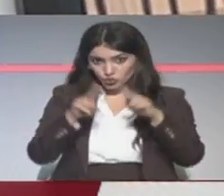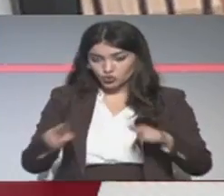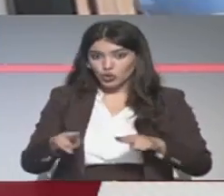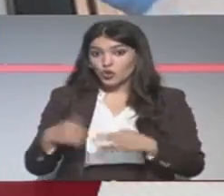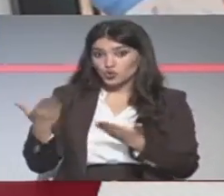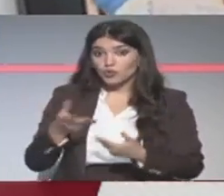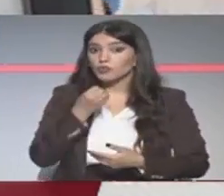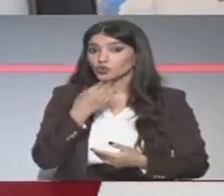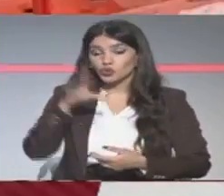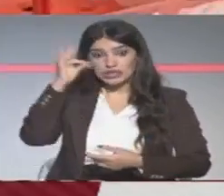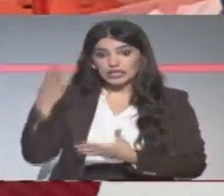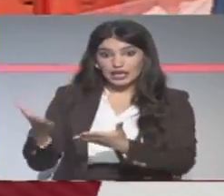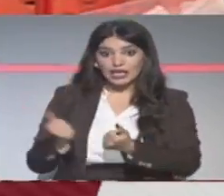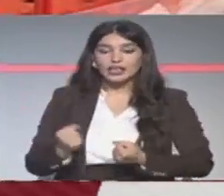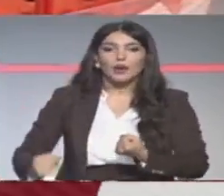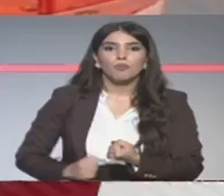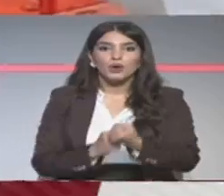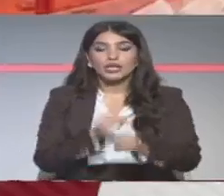تونس ظهر اليوم هبة تتمثل في